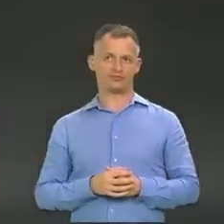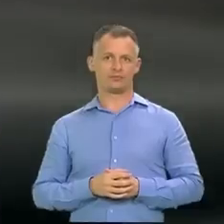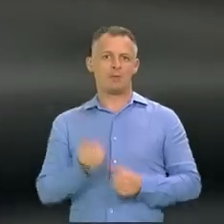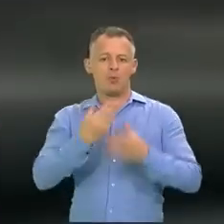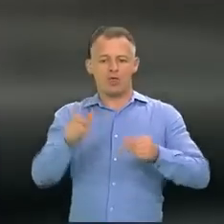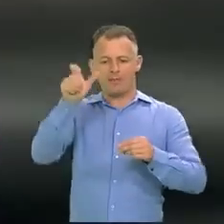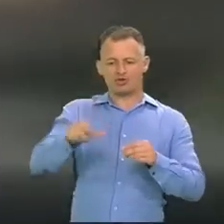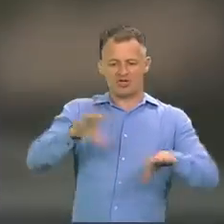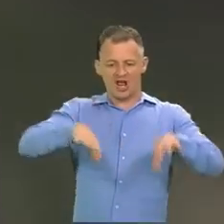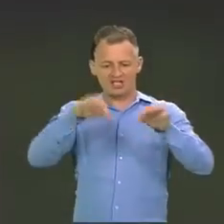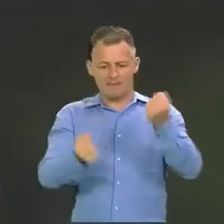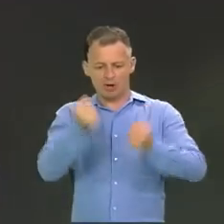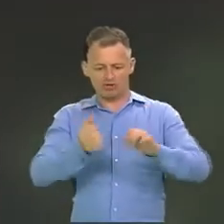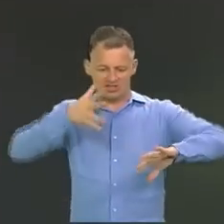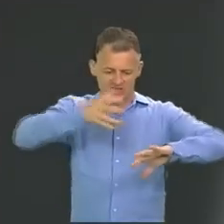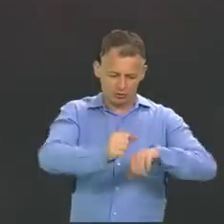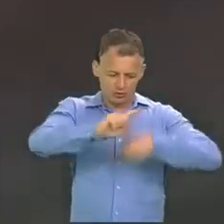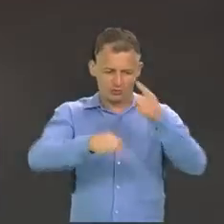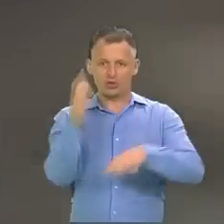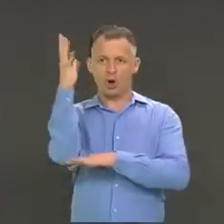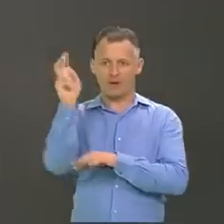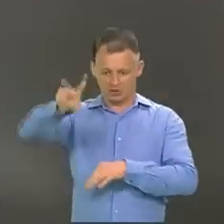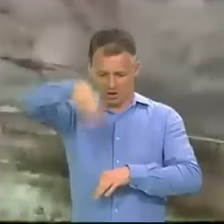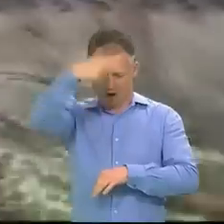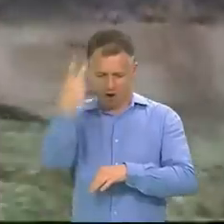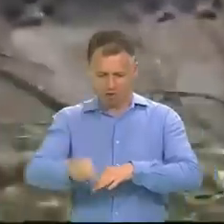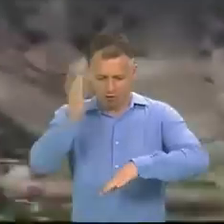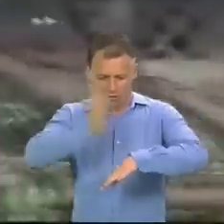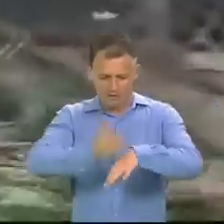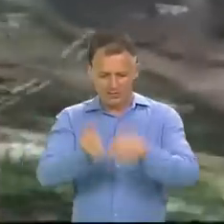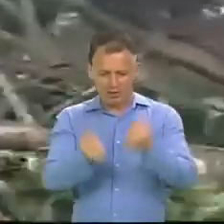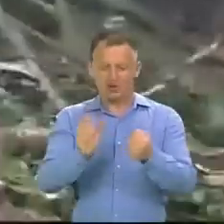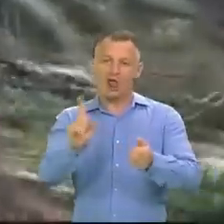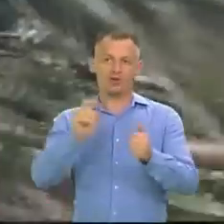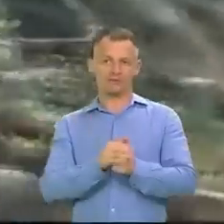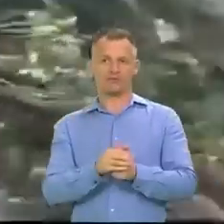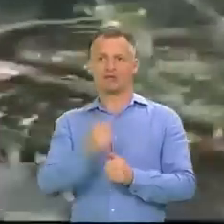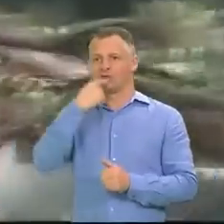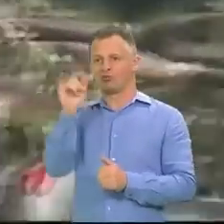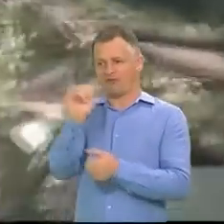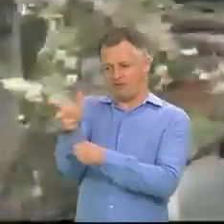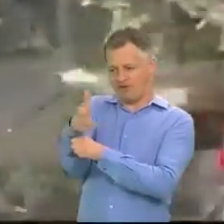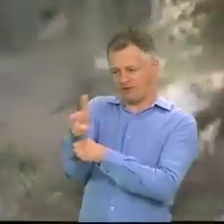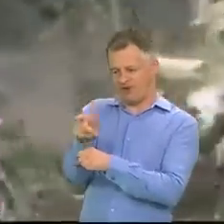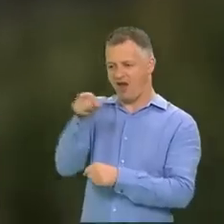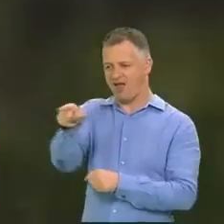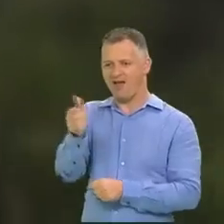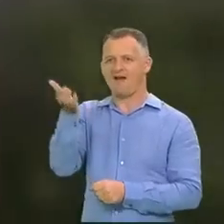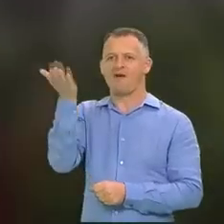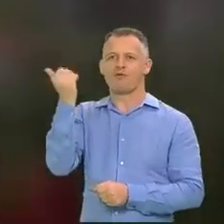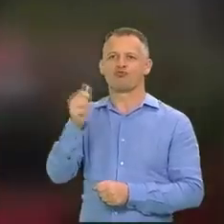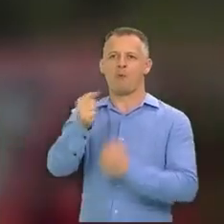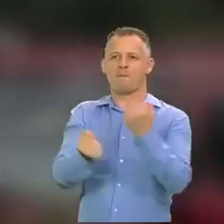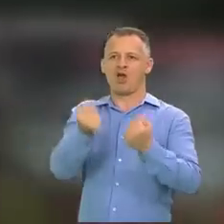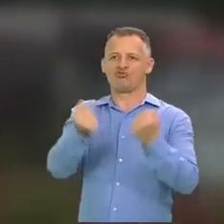Zeci de oameni și-au găsit mașinile distruse după ce copacii au căzut peste ele. Aia era o mașină, bă, fratele meu. Ora